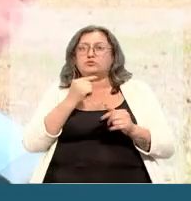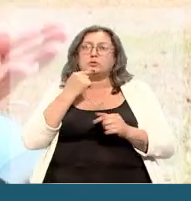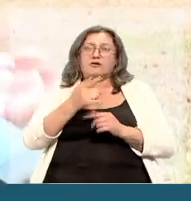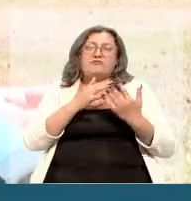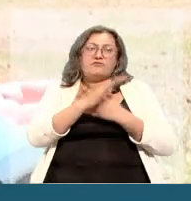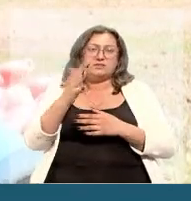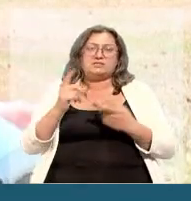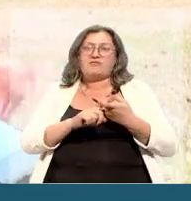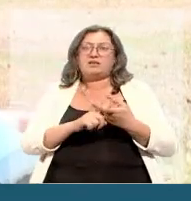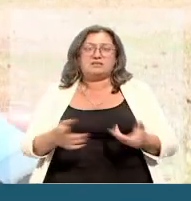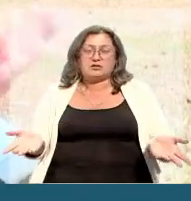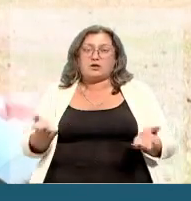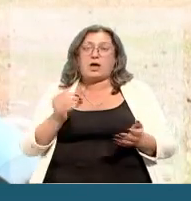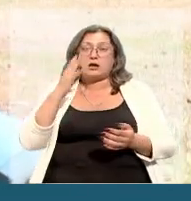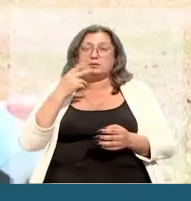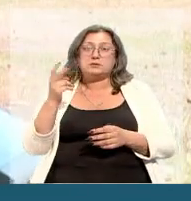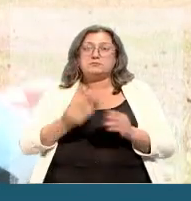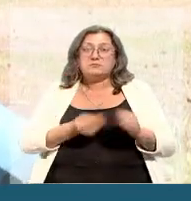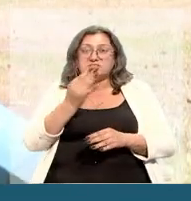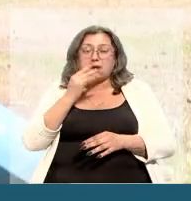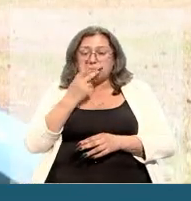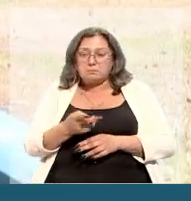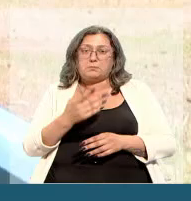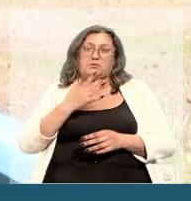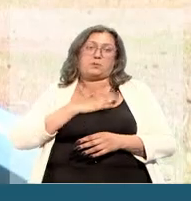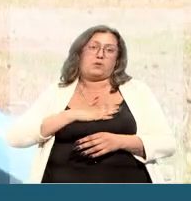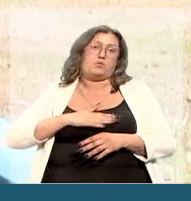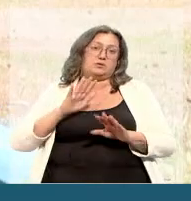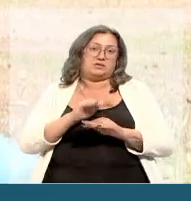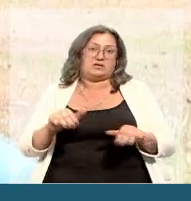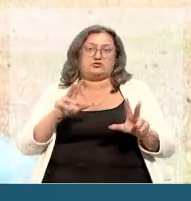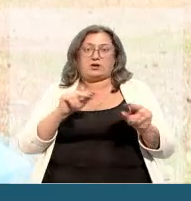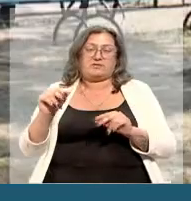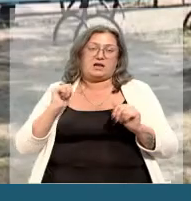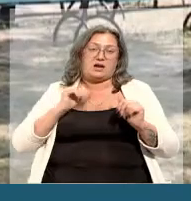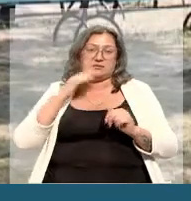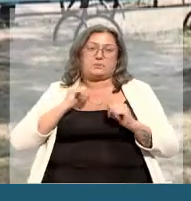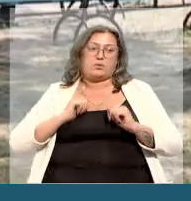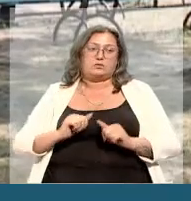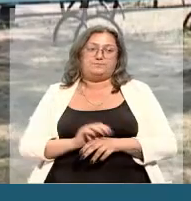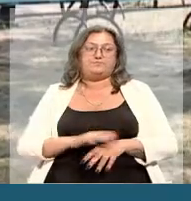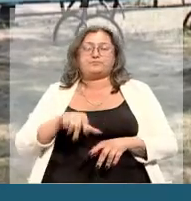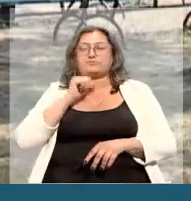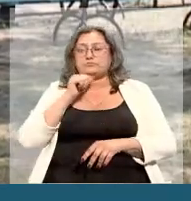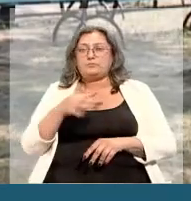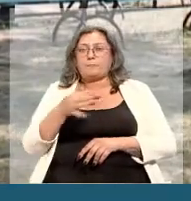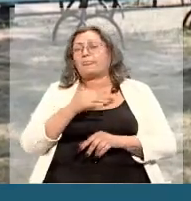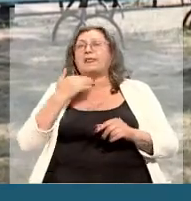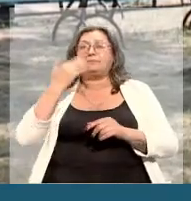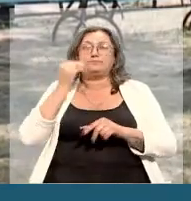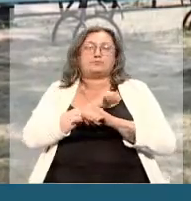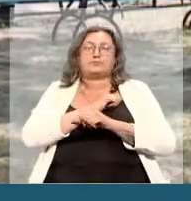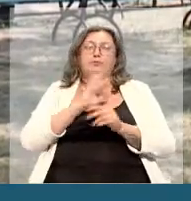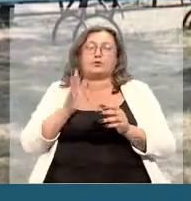лес, связи нет. Родители зашли, посмотрели, увидели, все спокойны. И дети счастливы, и родители спокойны. В этом году в Кустанайской области летним